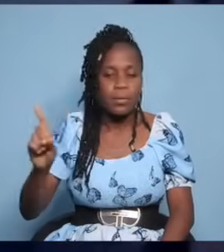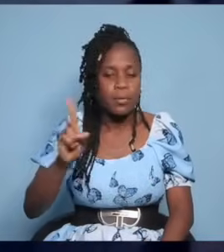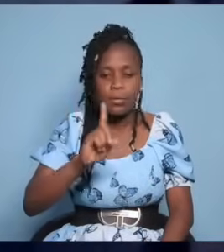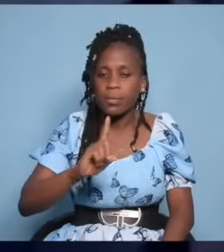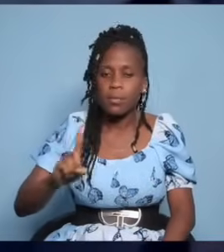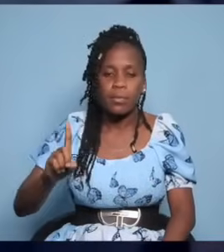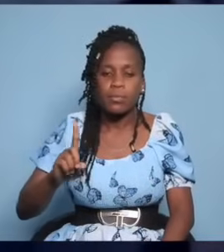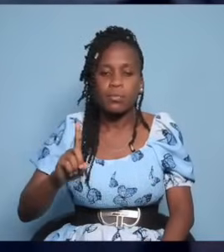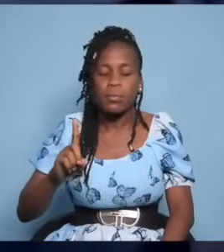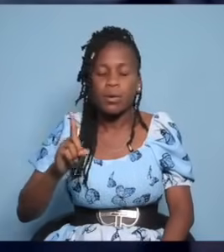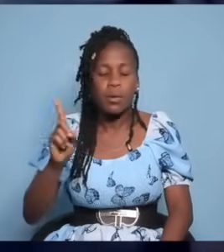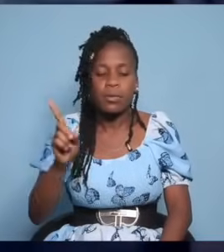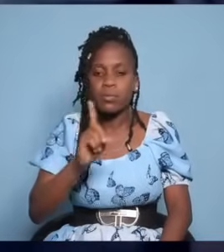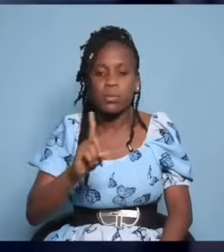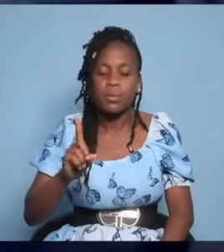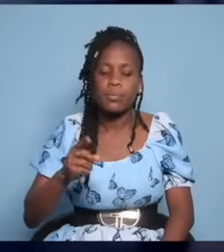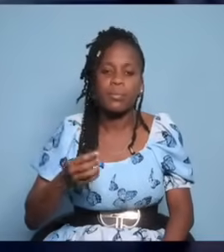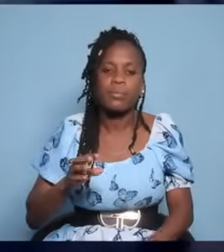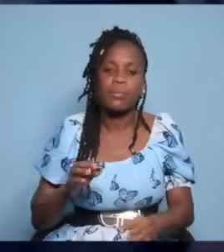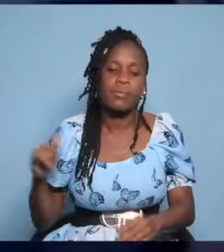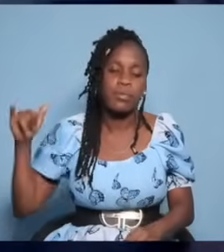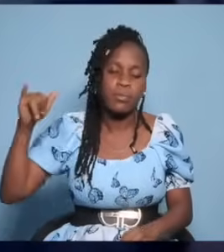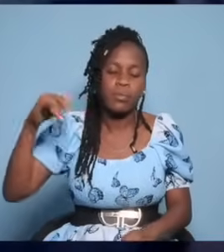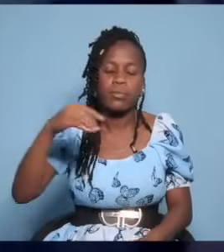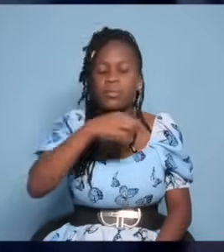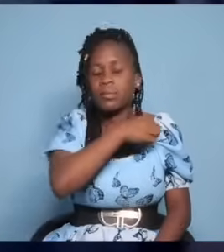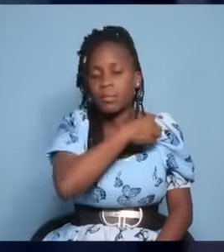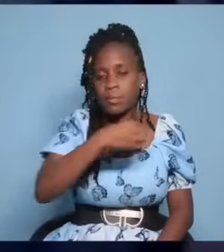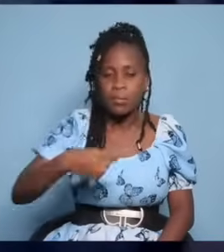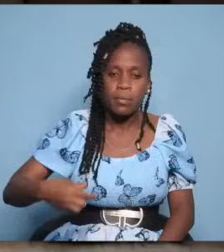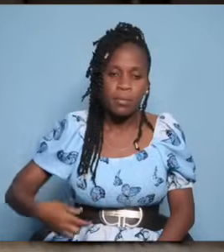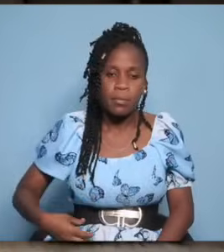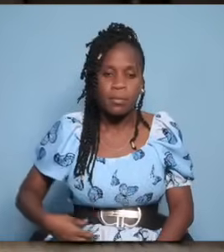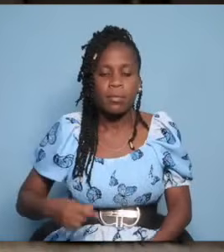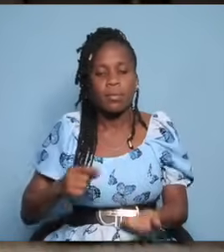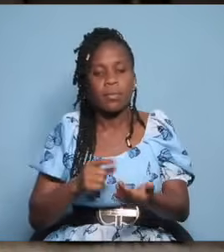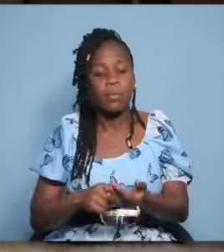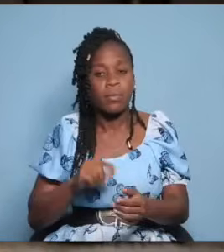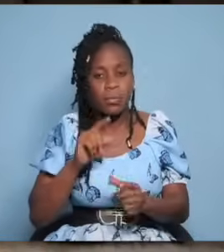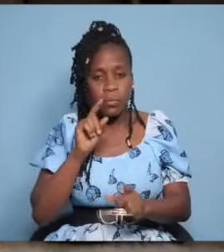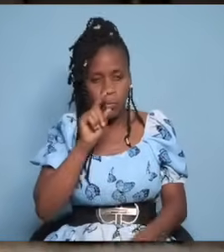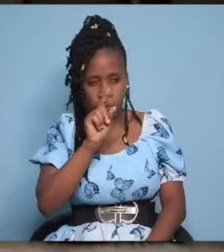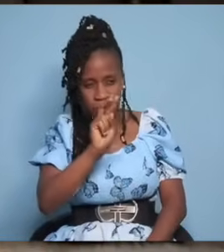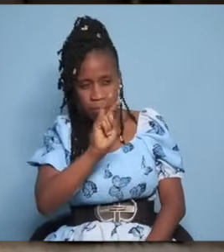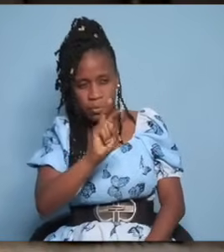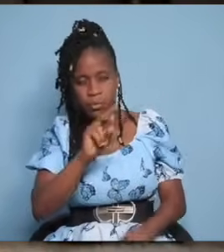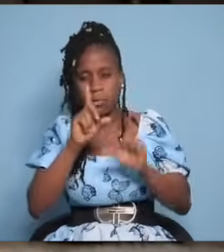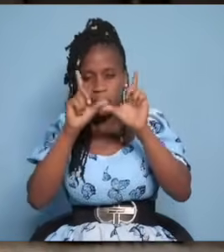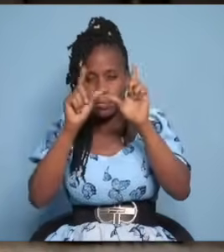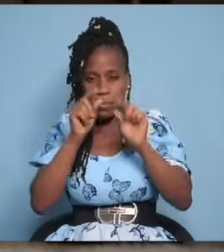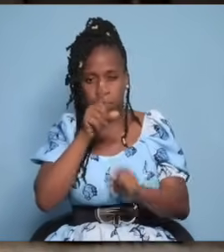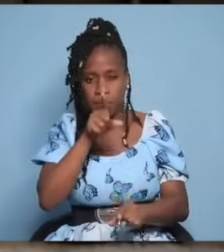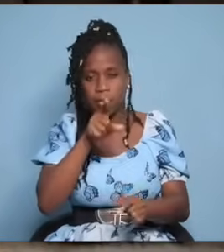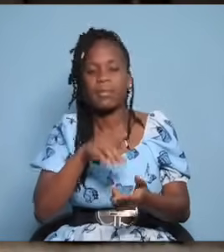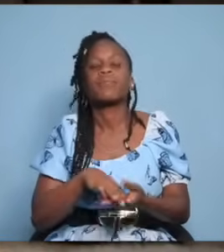ya Uganda, na Uganda wakakanusha vikali. Uona ile picha Sudani